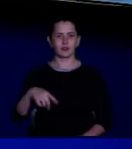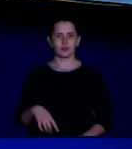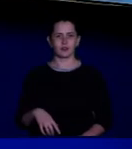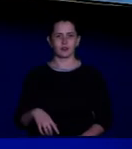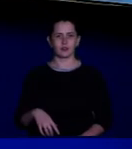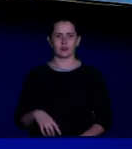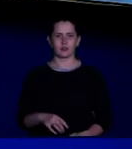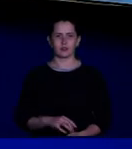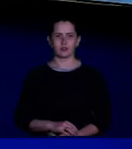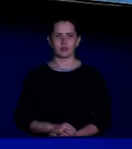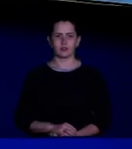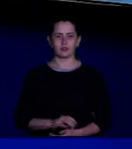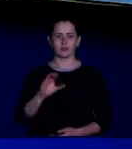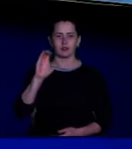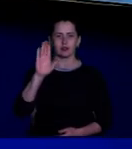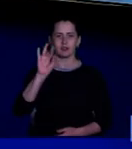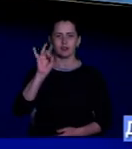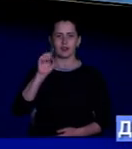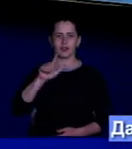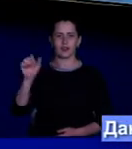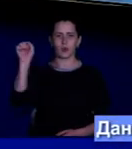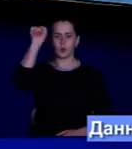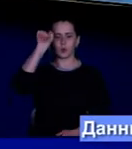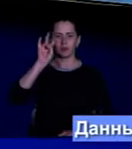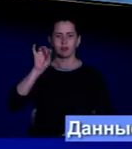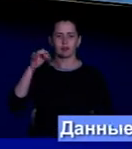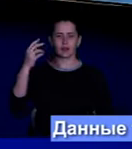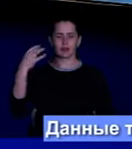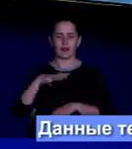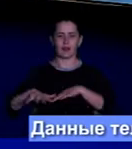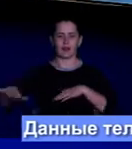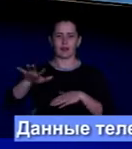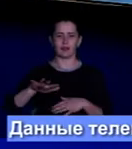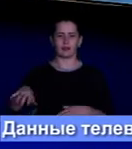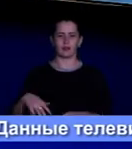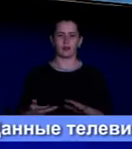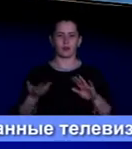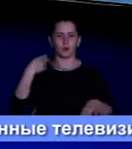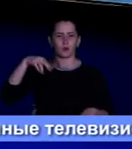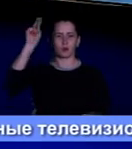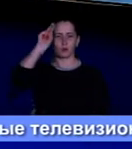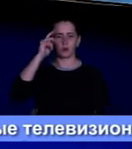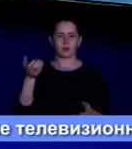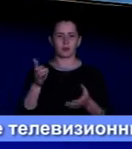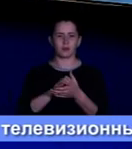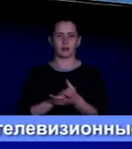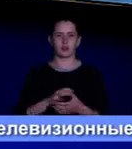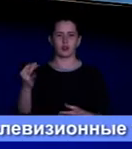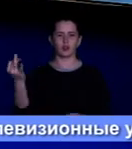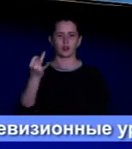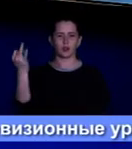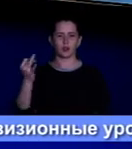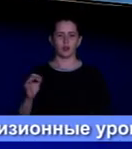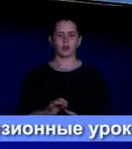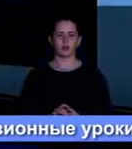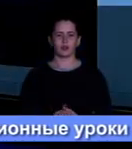свирель, узбекский най. На прошлом уроке, ребята, вы познакомились с историей